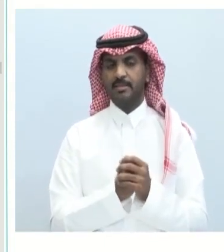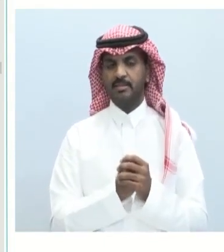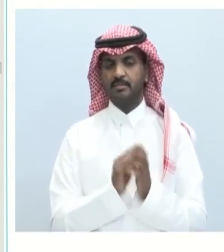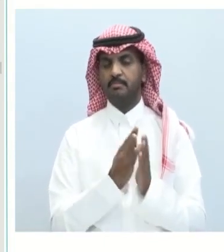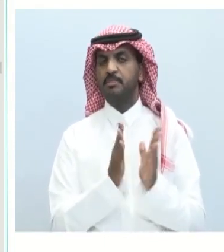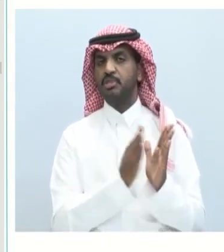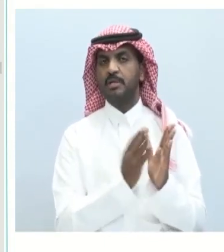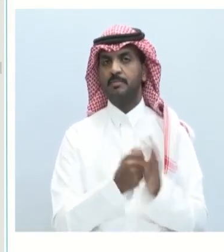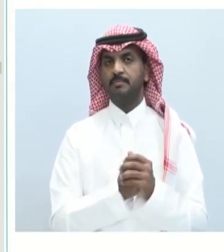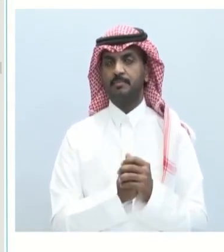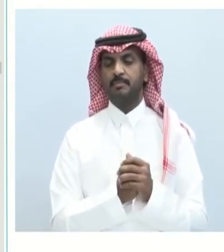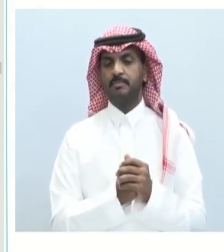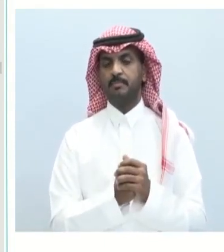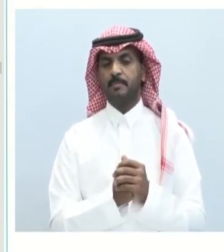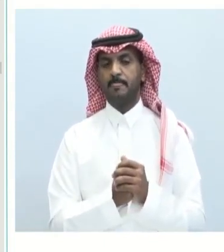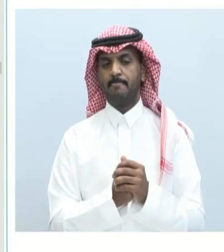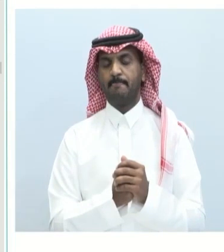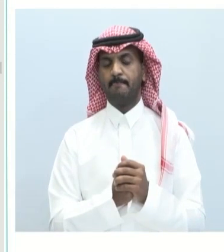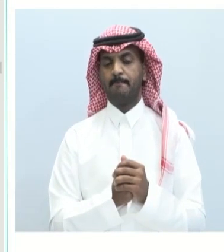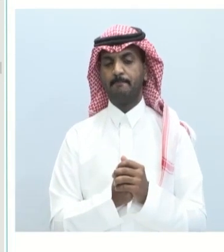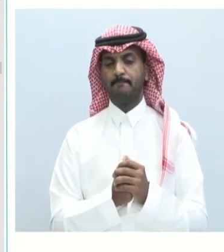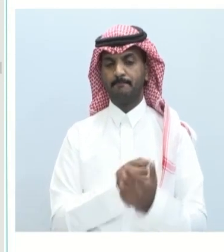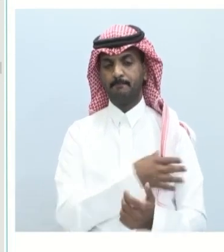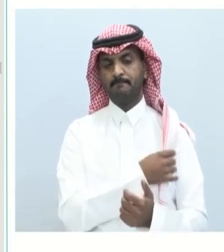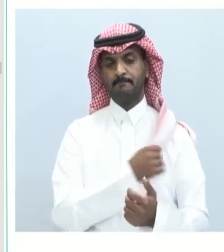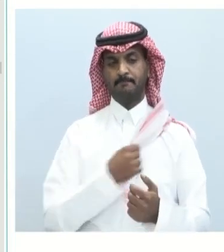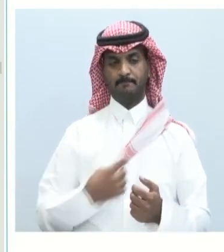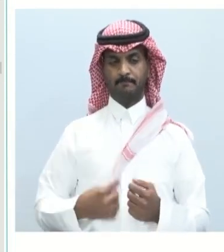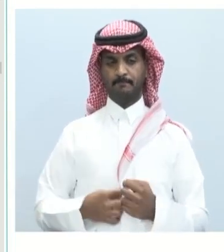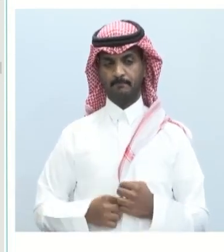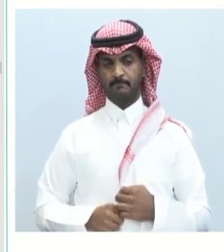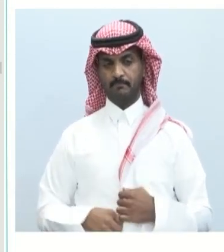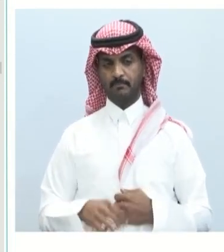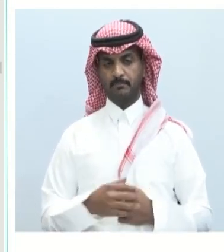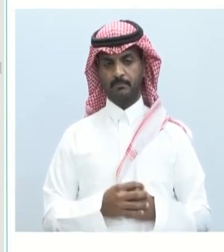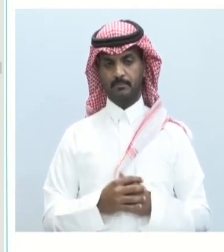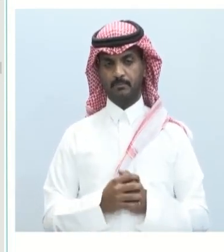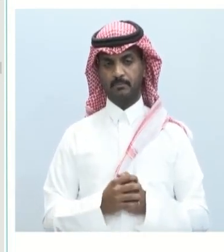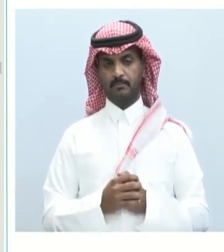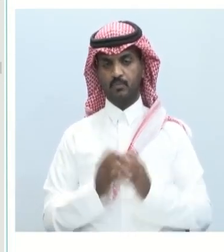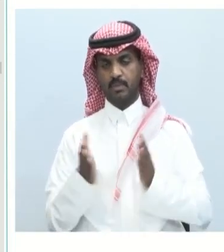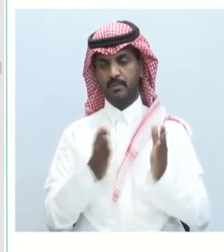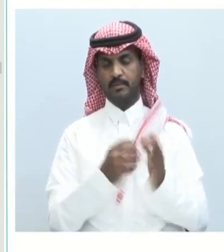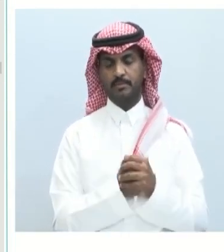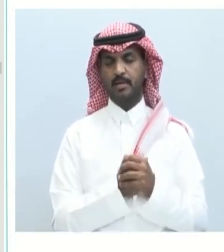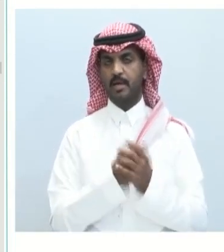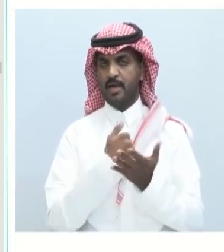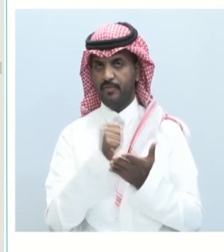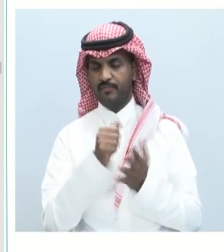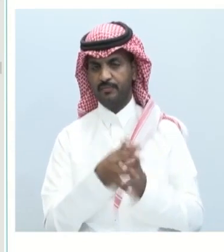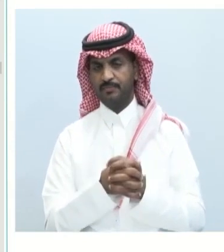جانب السجل لتحديد هذا السجل محدد السجل وبعد ذلك نضغط على